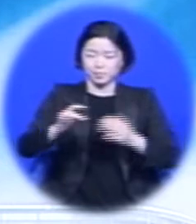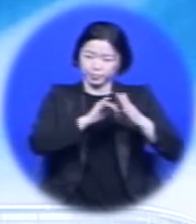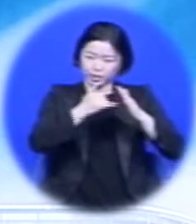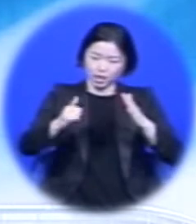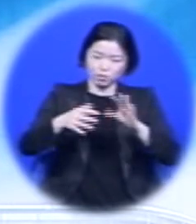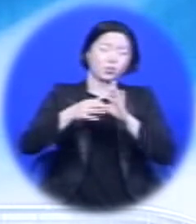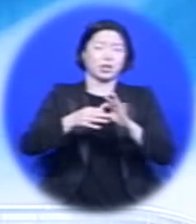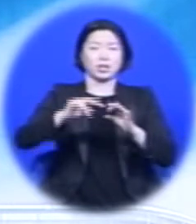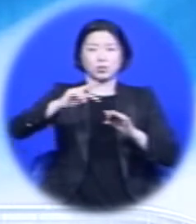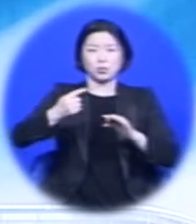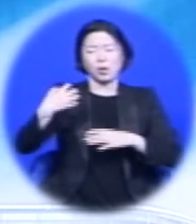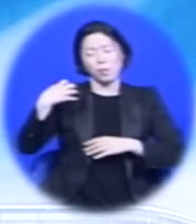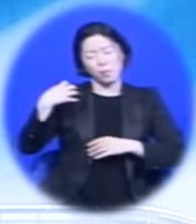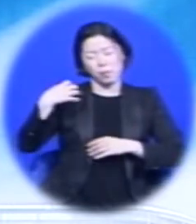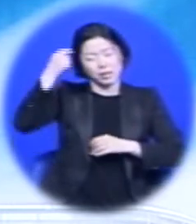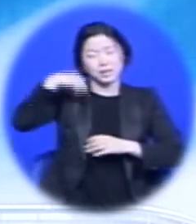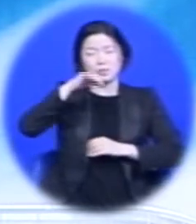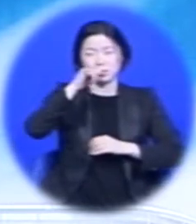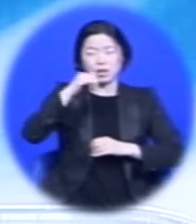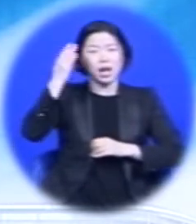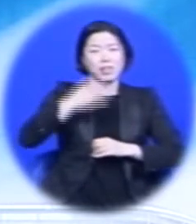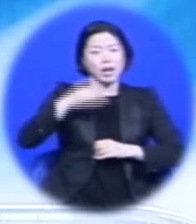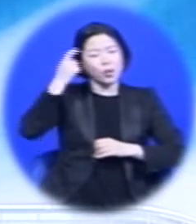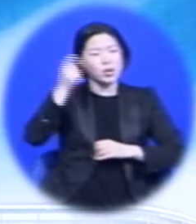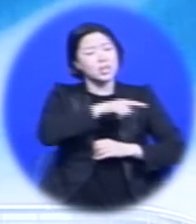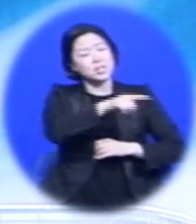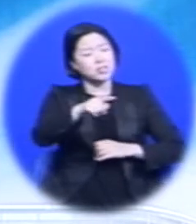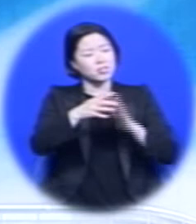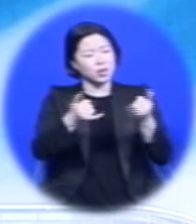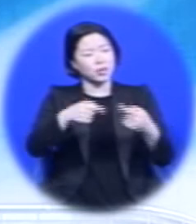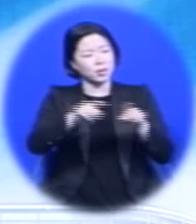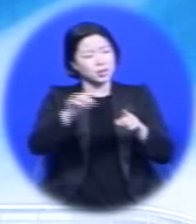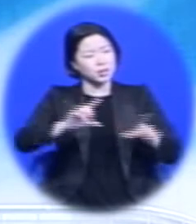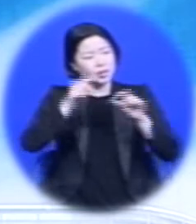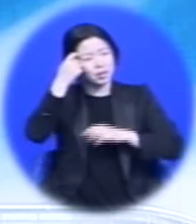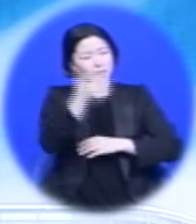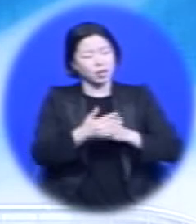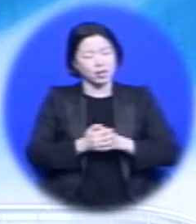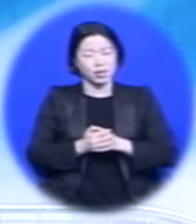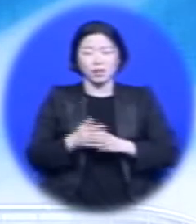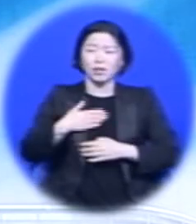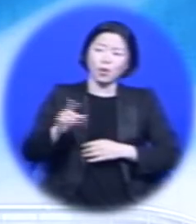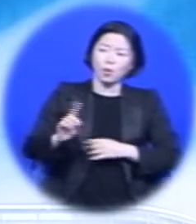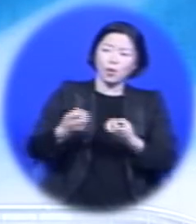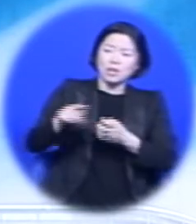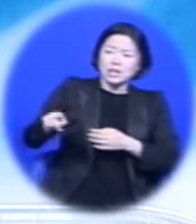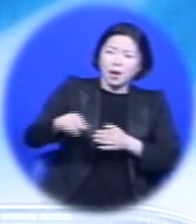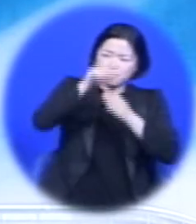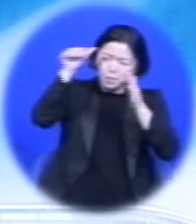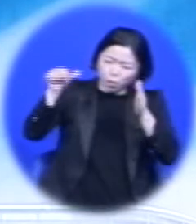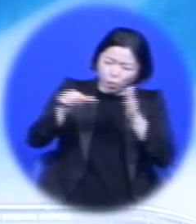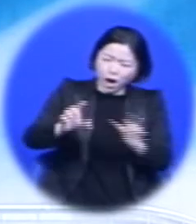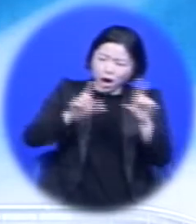가족관계조차도 짐처럼 여겨지는 것. 내가 왜 이런 사람들하고 같이 살아야 돼? 아우, 나는 어떻게 이 사람하고 평생 같이